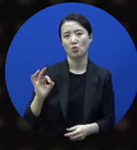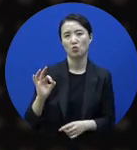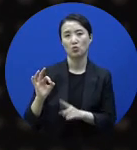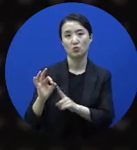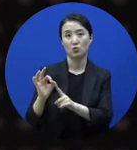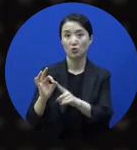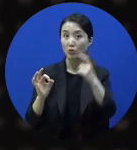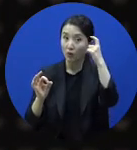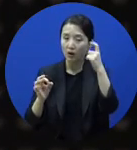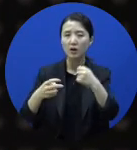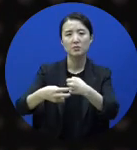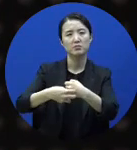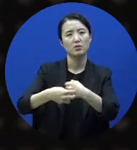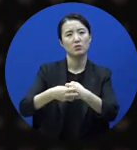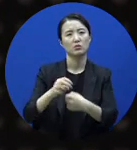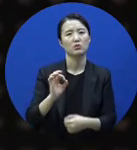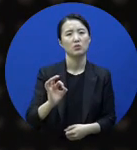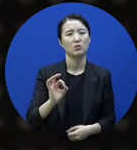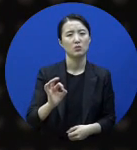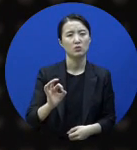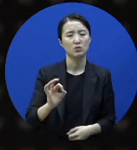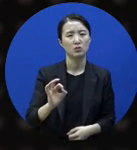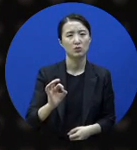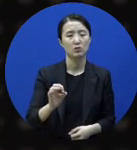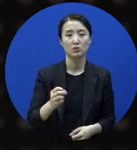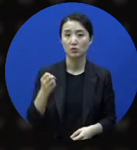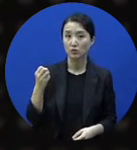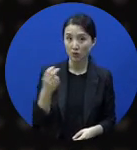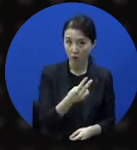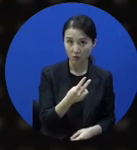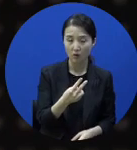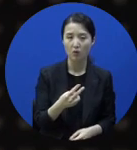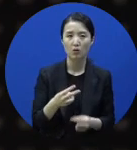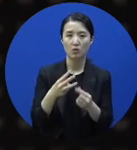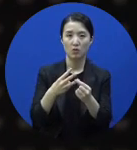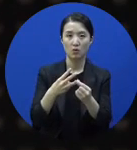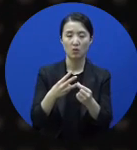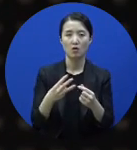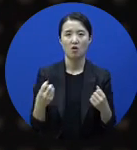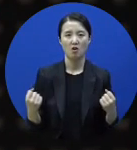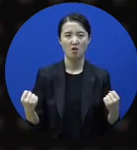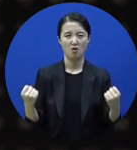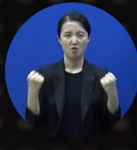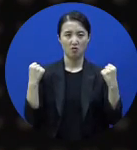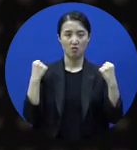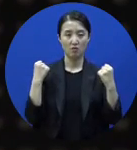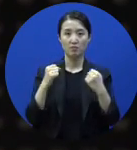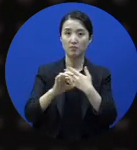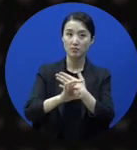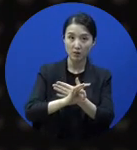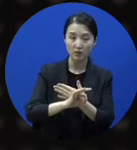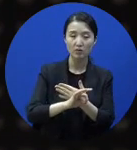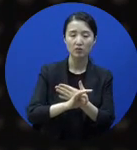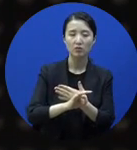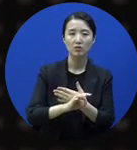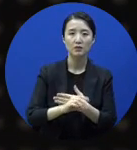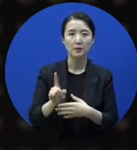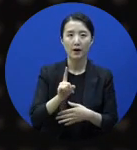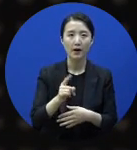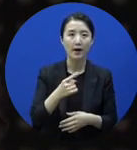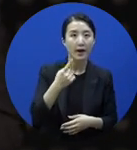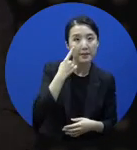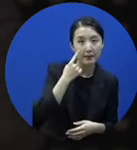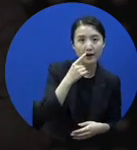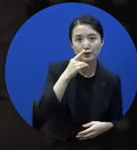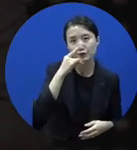그러니까 병원비들에 대한 부분들을 줄일 수 있는 거고, 또 건강하면 새로운 걸 도전하는 역할들이 되게 많아지게 됩니다. 그 다음에